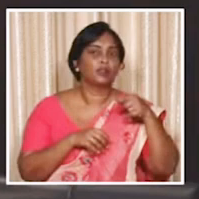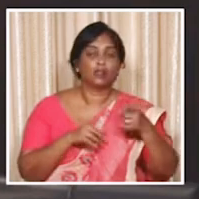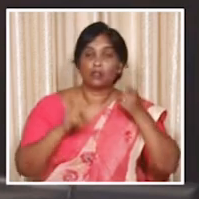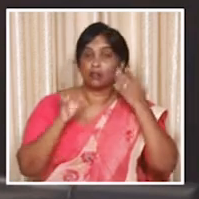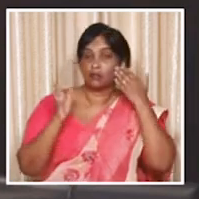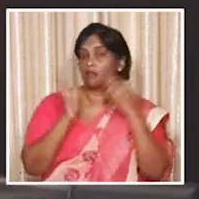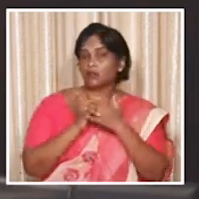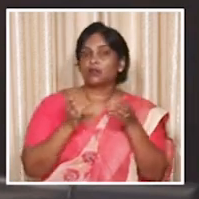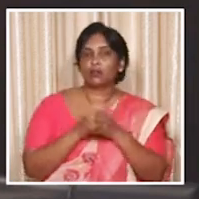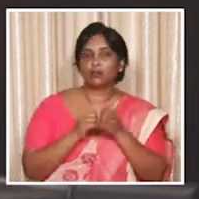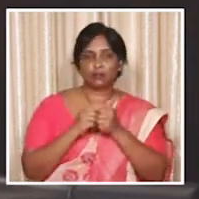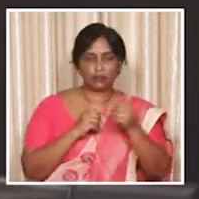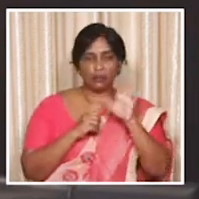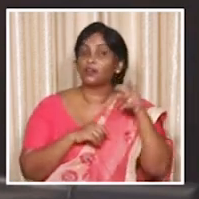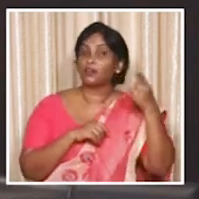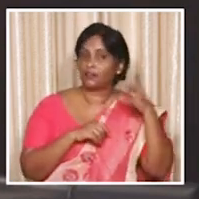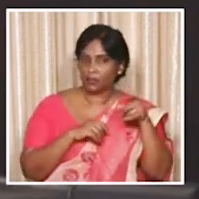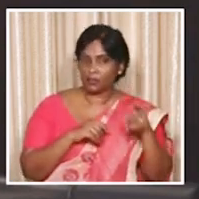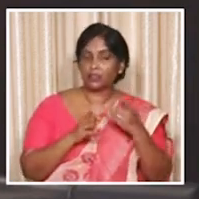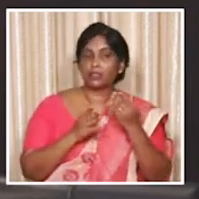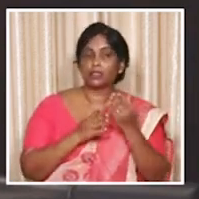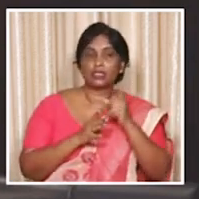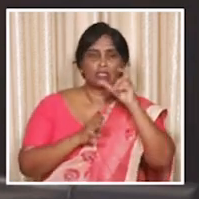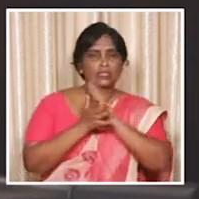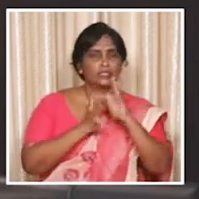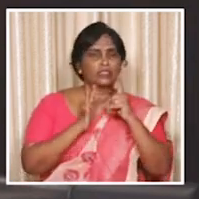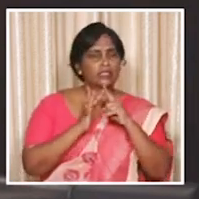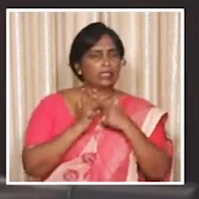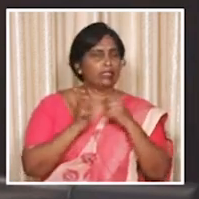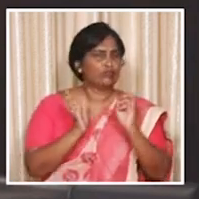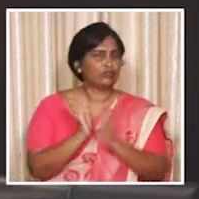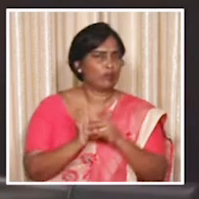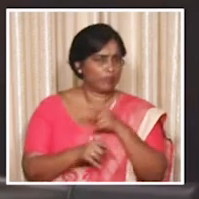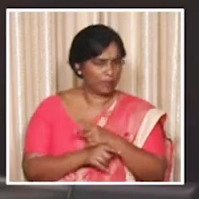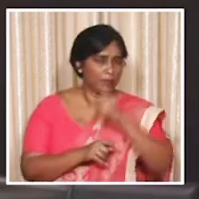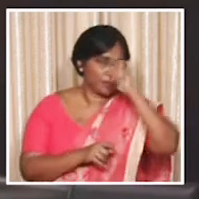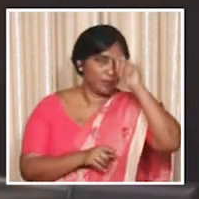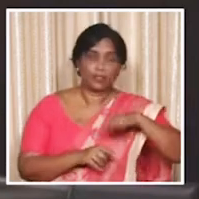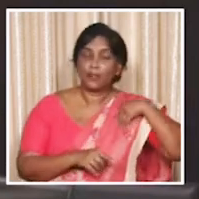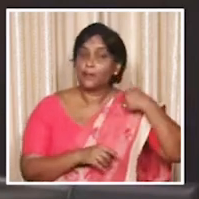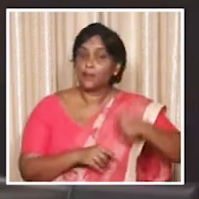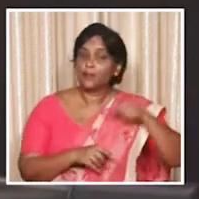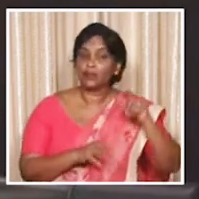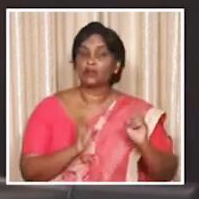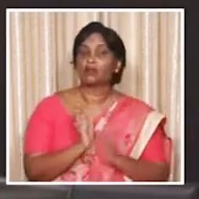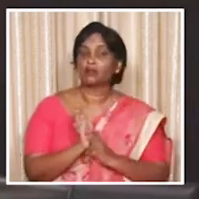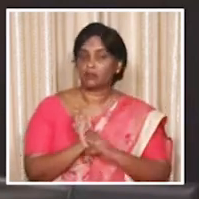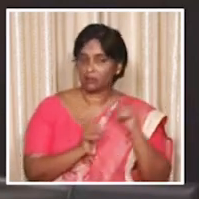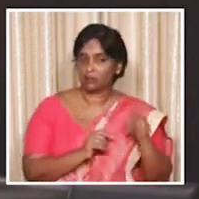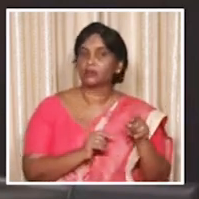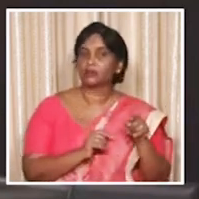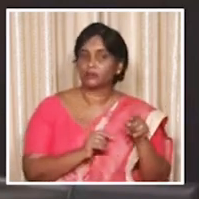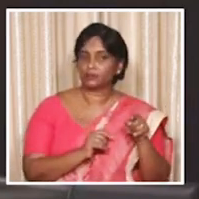ක්‍රීඩා කණ්ඩායම්වල වැඩ කටයුතු කරන. ඒ නිසා තමයි චිත්‍රසිරි කමිටුවක් හරහා චිත්‍රසිරි මහතාගේ ප්‍රධානත්වයෙන් යු කමිටුව හරහා